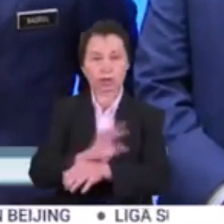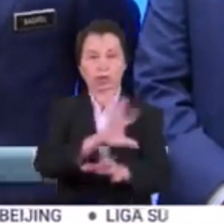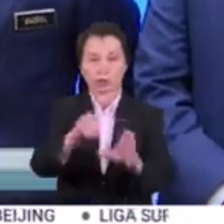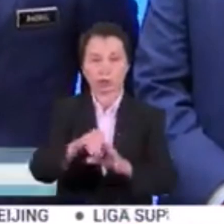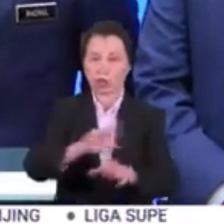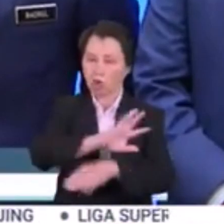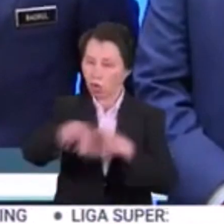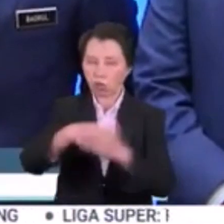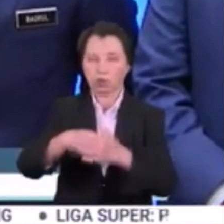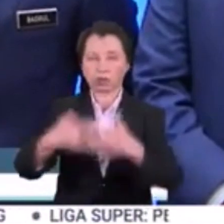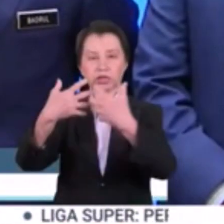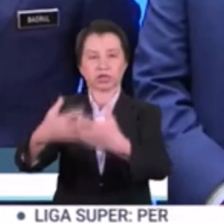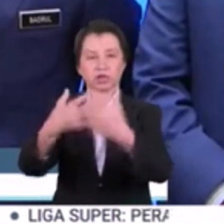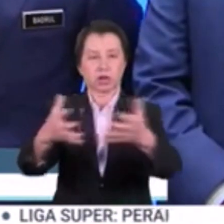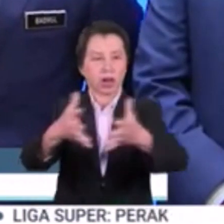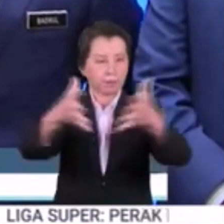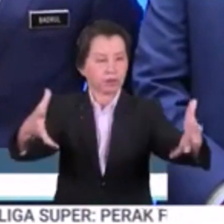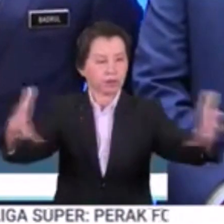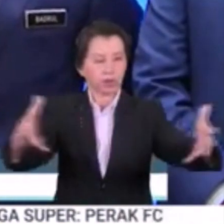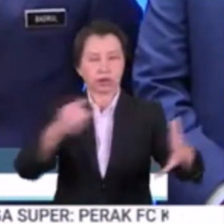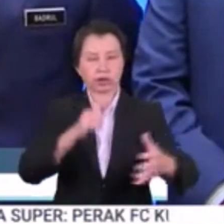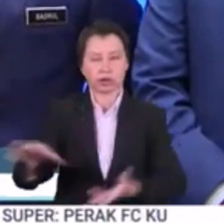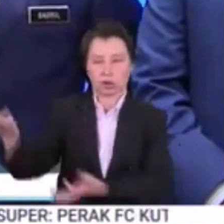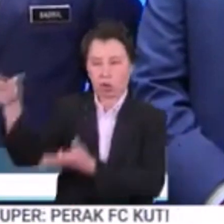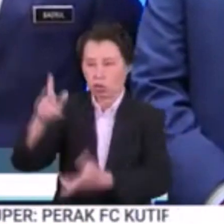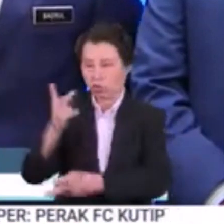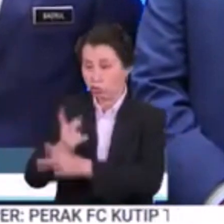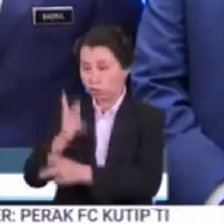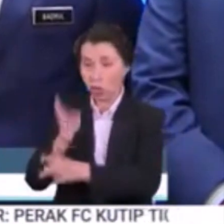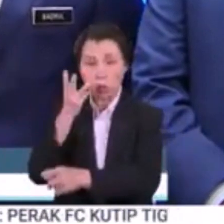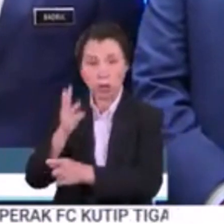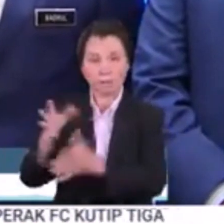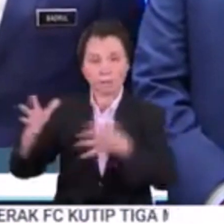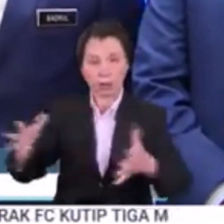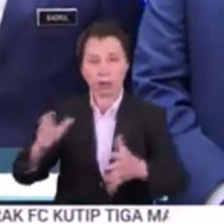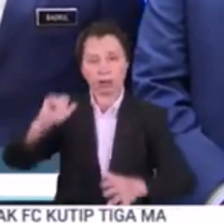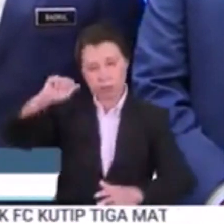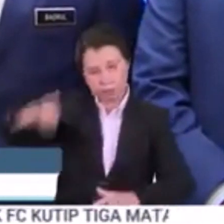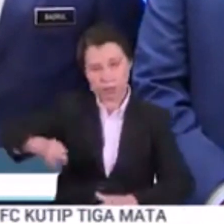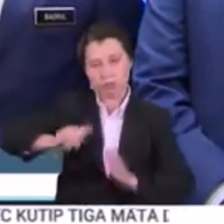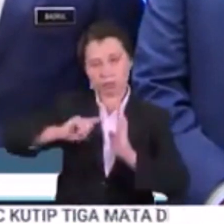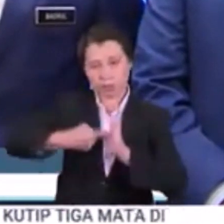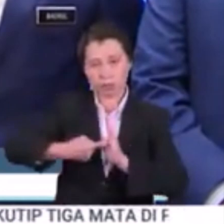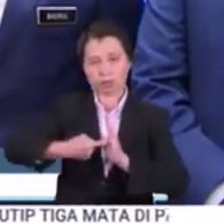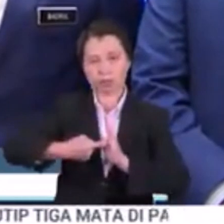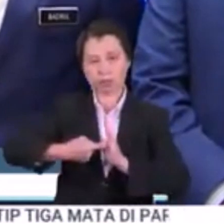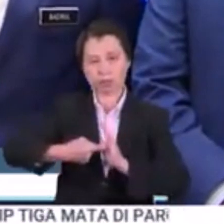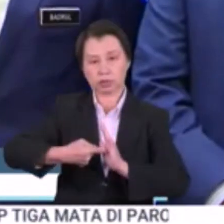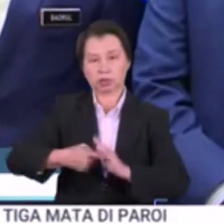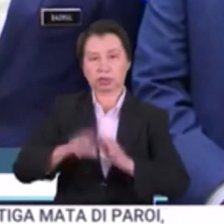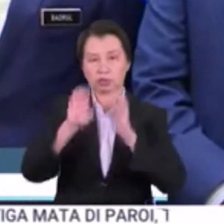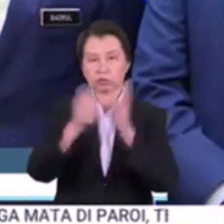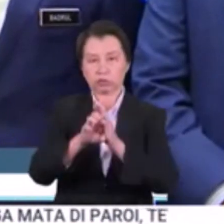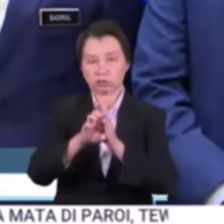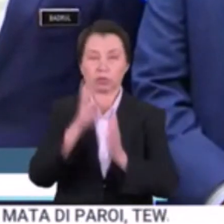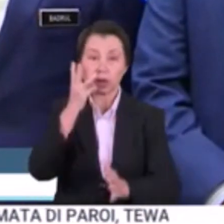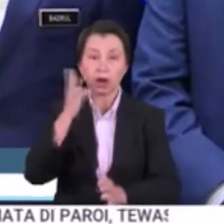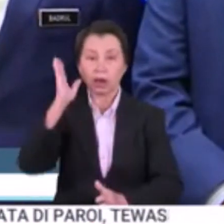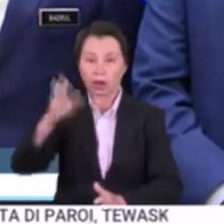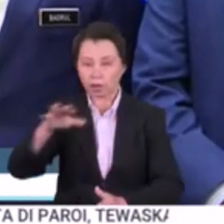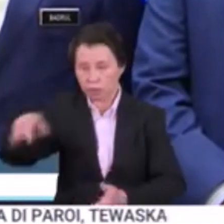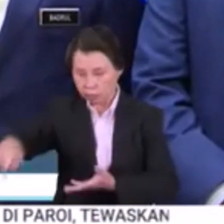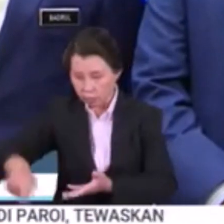semua kilang-kilang besar dan stor-stor pemborong beras mulai esok. Sampel beras juga